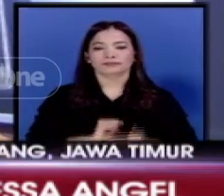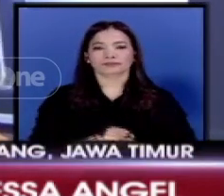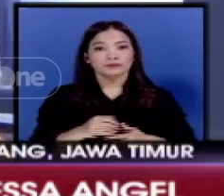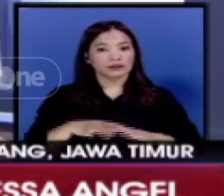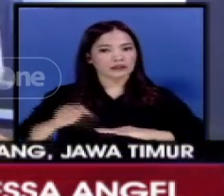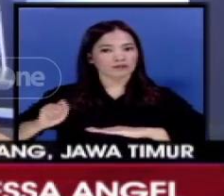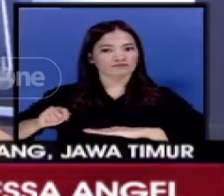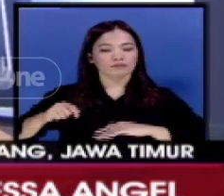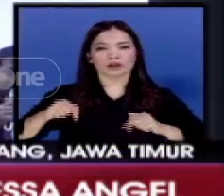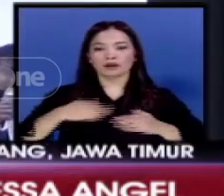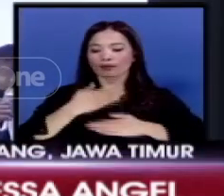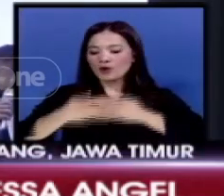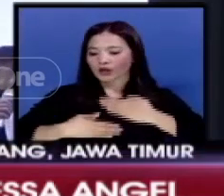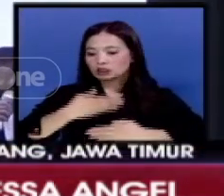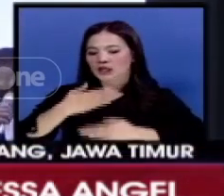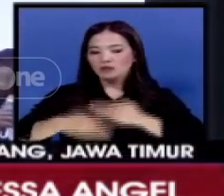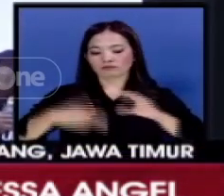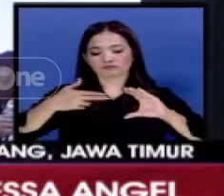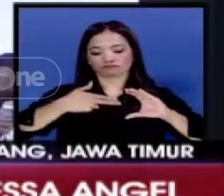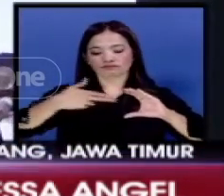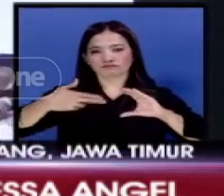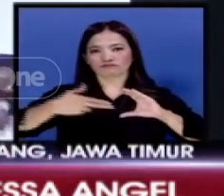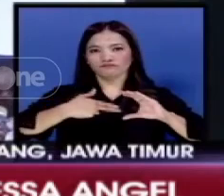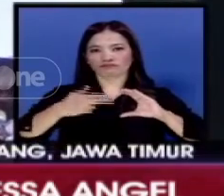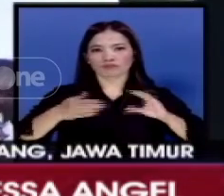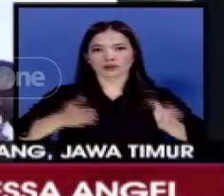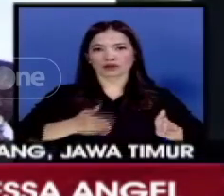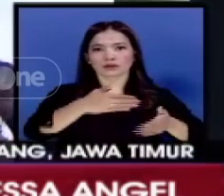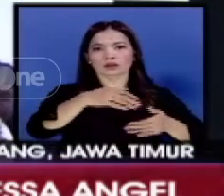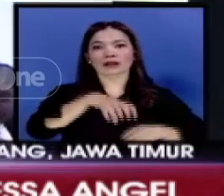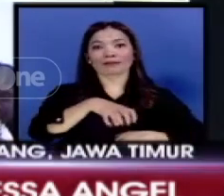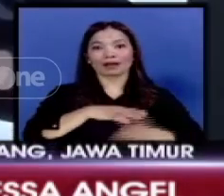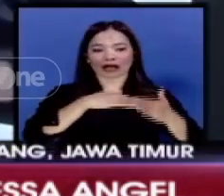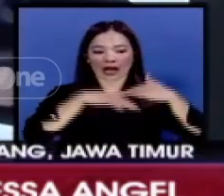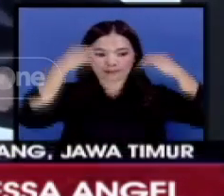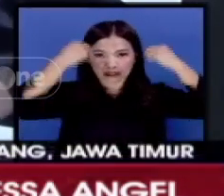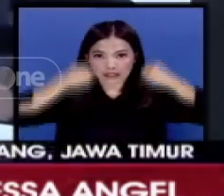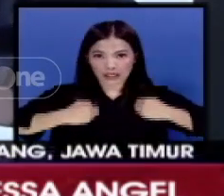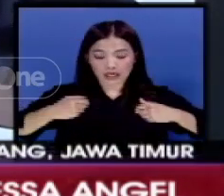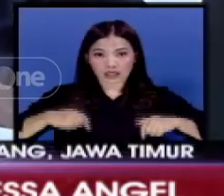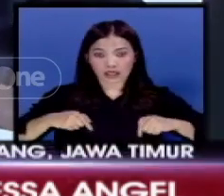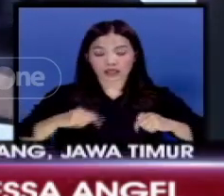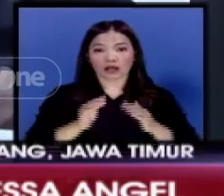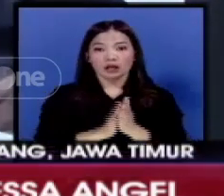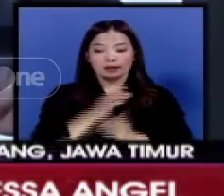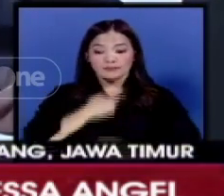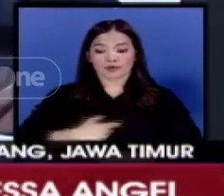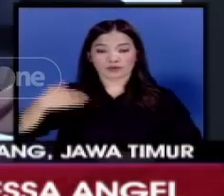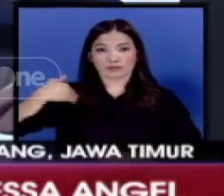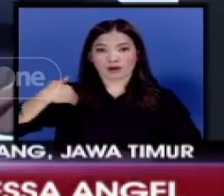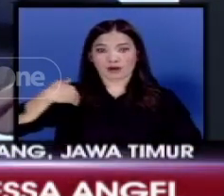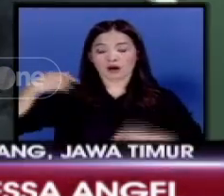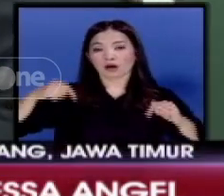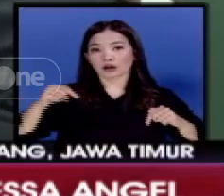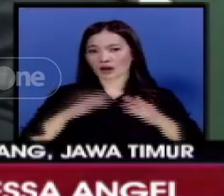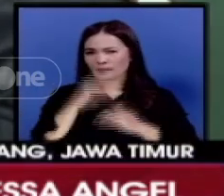Terdakwa Tubagus Jodi mengikuti sidang secara virtual dari Lapas Jombang. Dalam pledoi, tim penasihat hukum